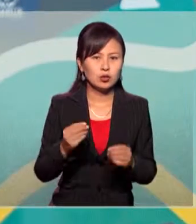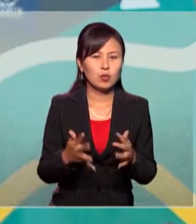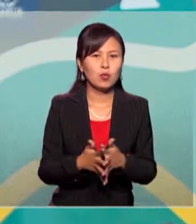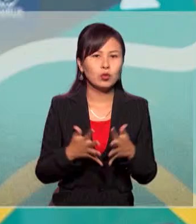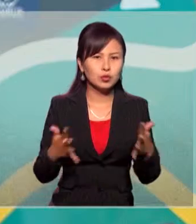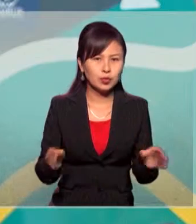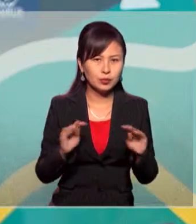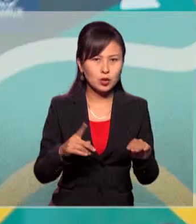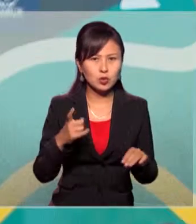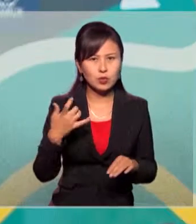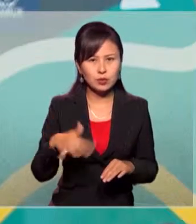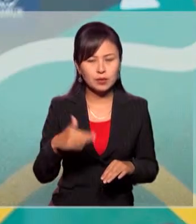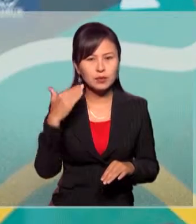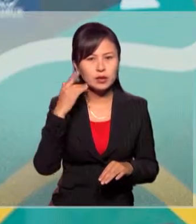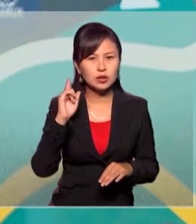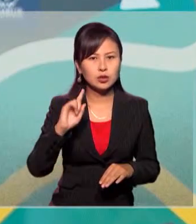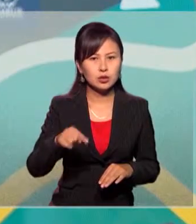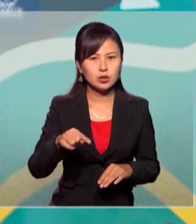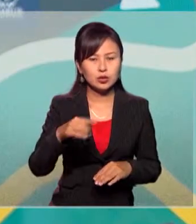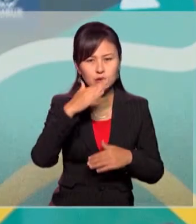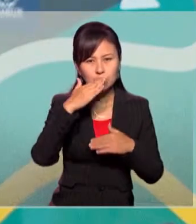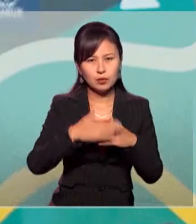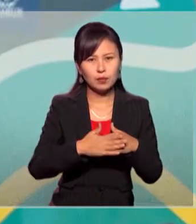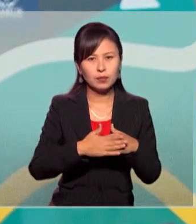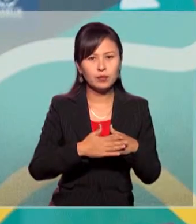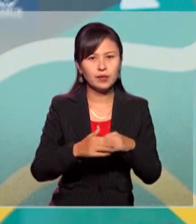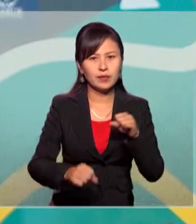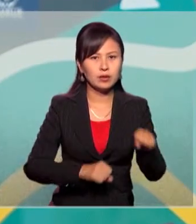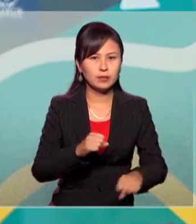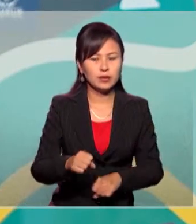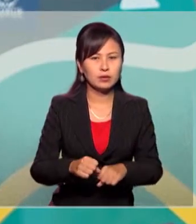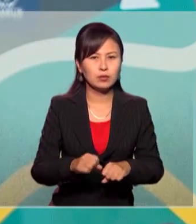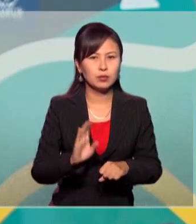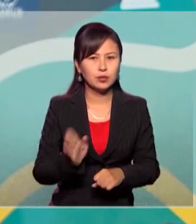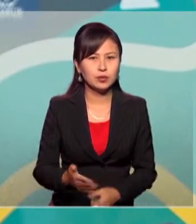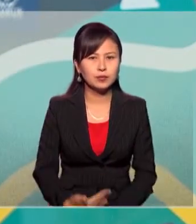ұлғайтылады. Яғни 150 станцияда бізде 1000-ға дейінгі велосипедтер қала тұрғындарына қызмет атқарады.